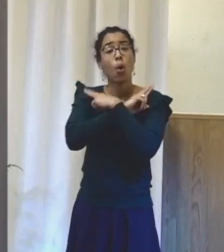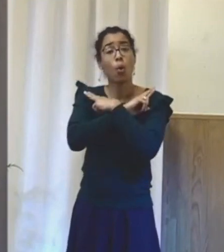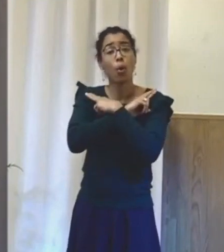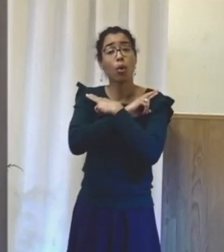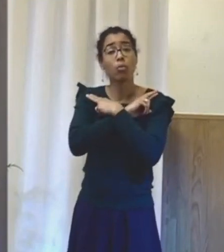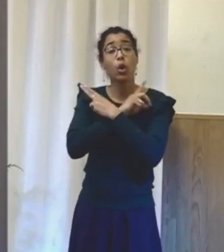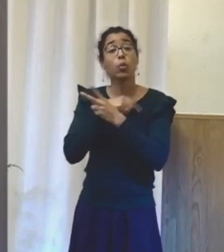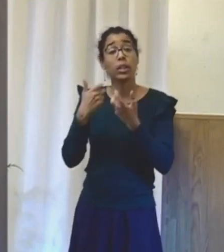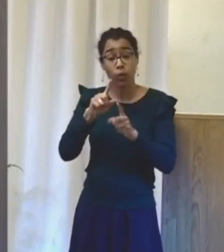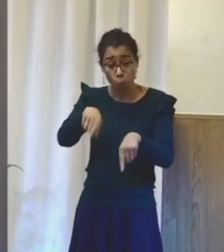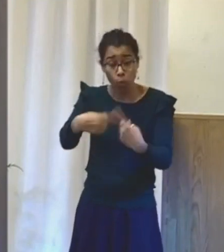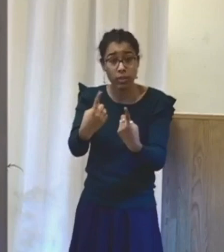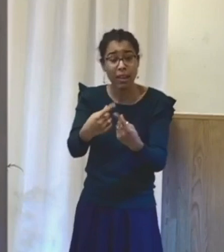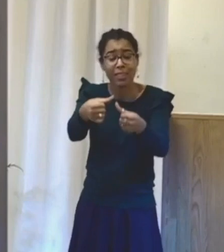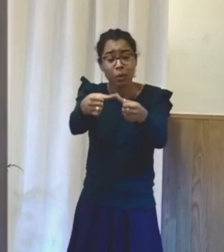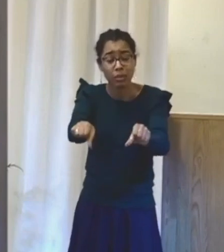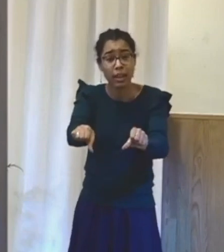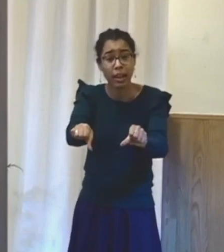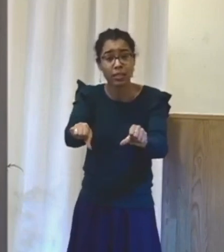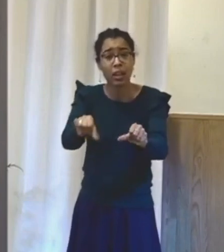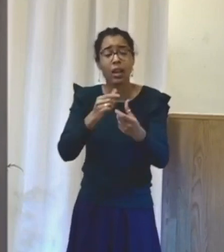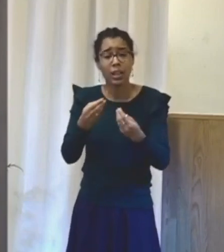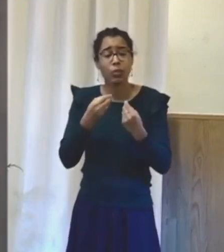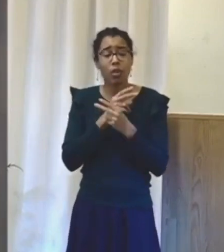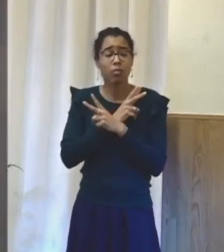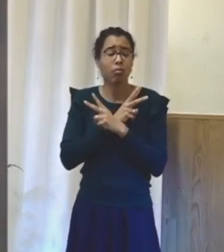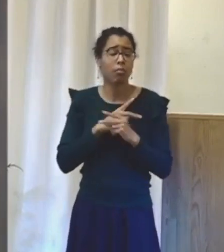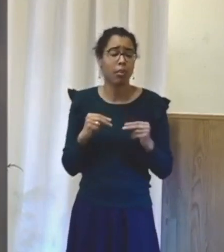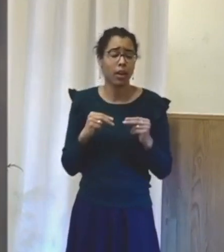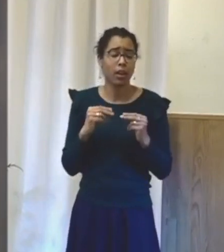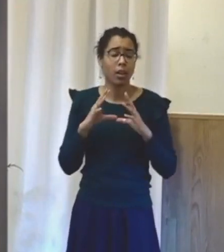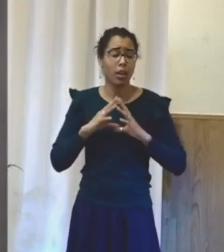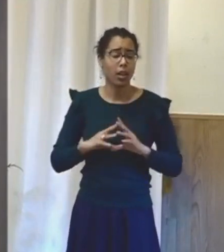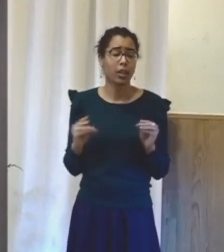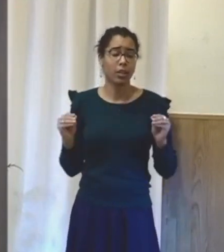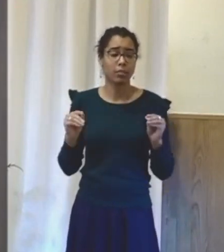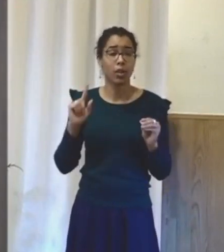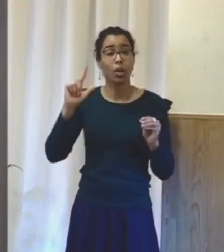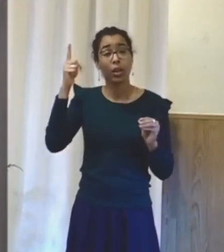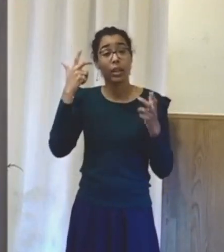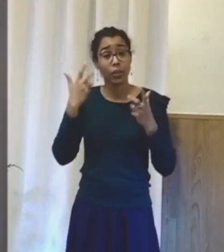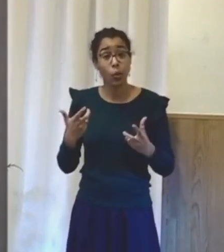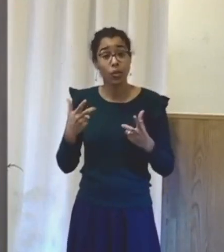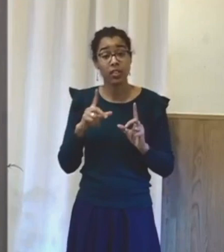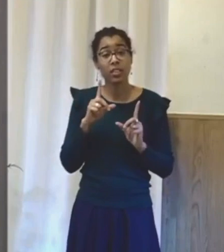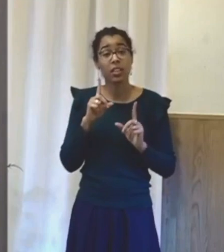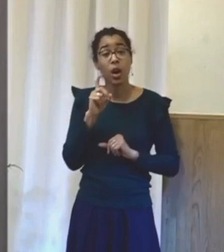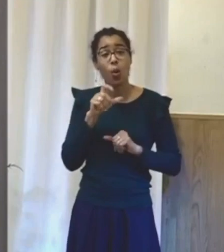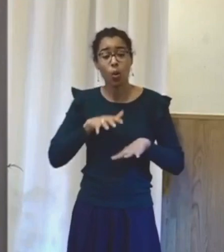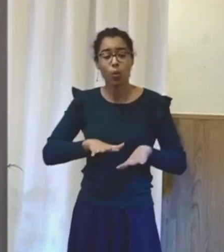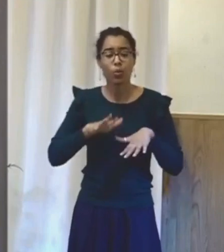paix et de sérénité. Il veut aussi nous diriger près des eaux paisibles.